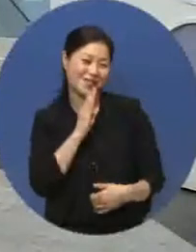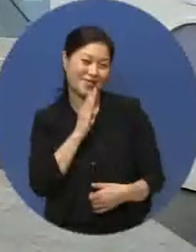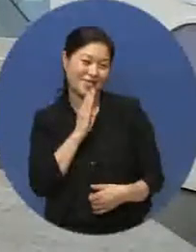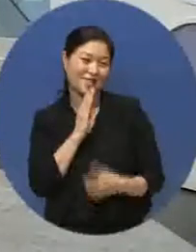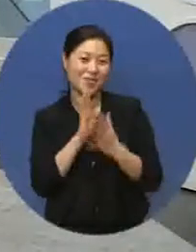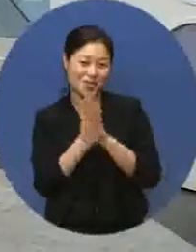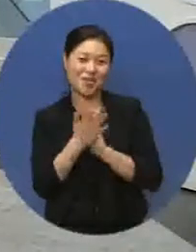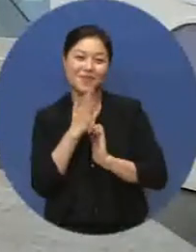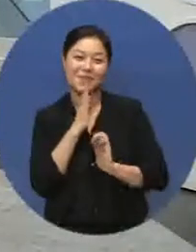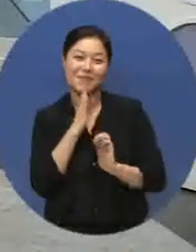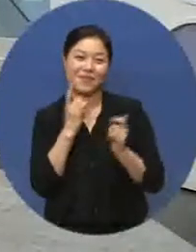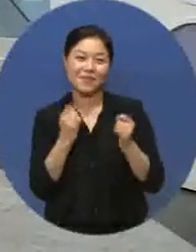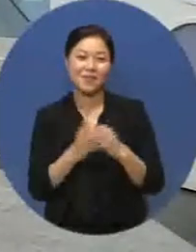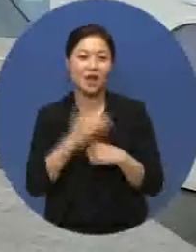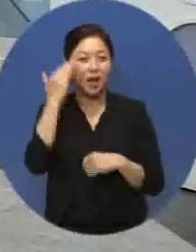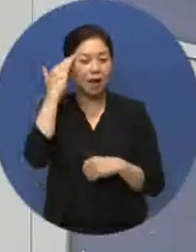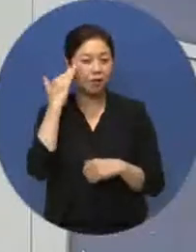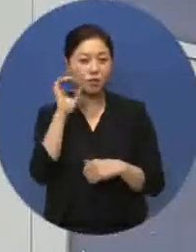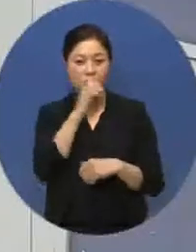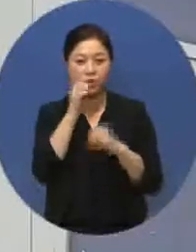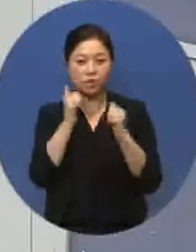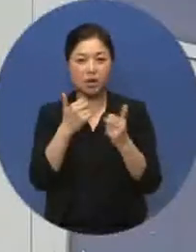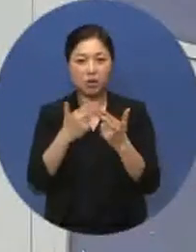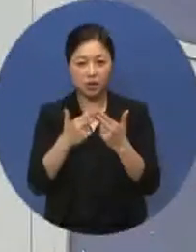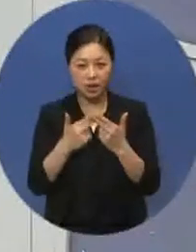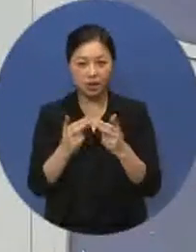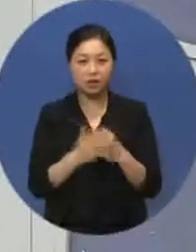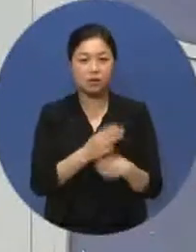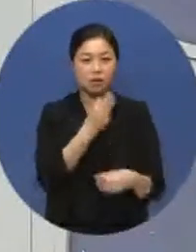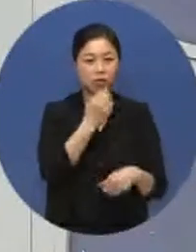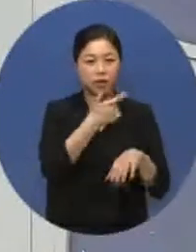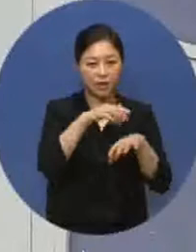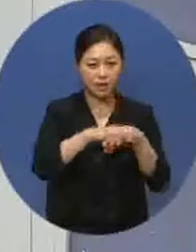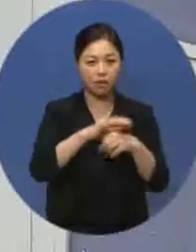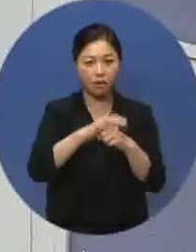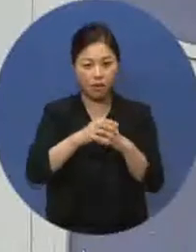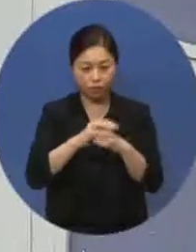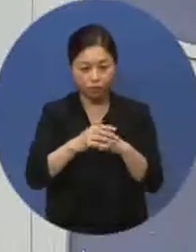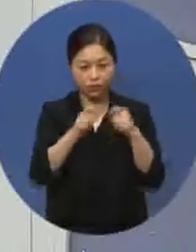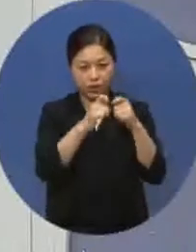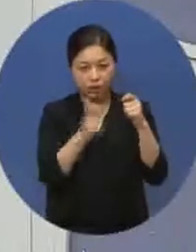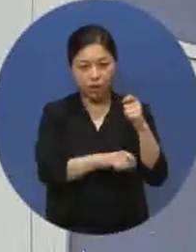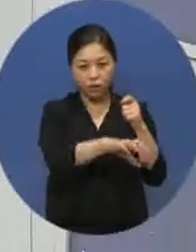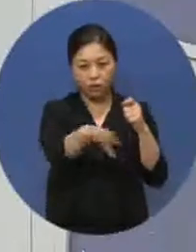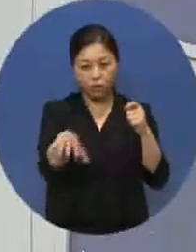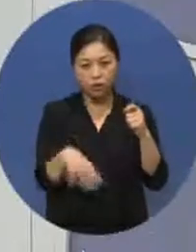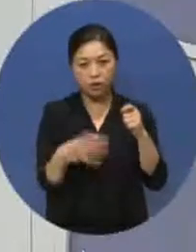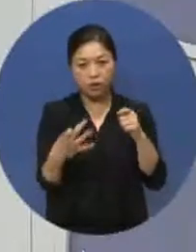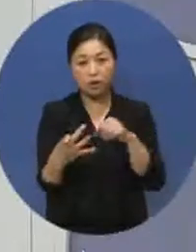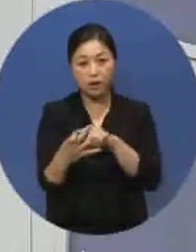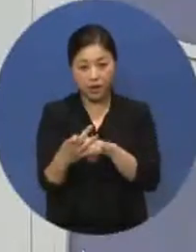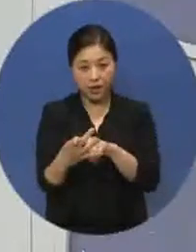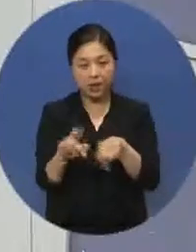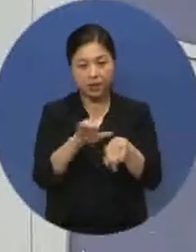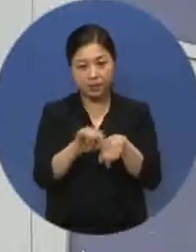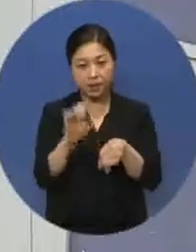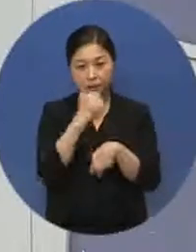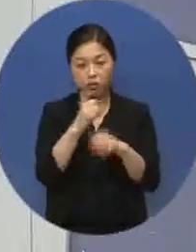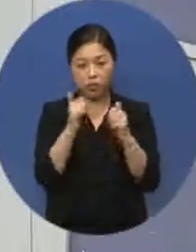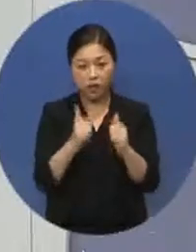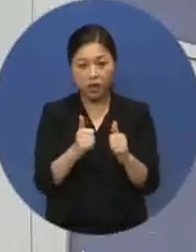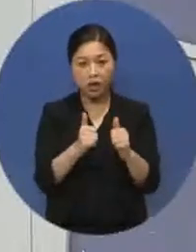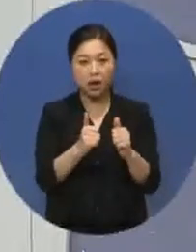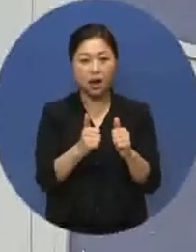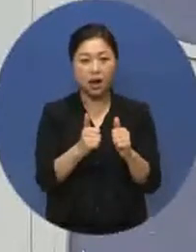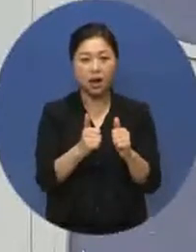저희 대한변호사협회는 14개의 지방변호사, 서울, 뭐 대전, 대구 뭐 이렇게 해서 총 14개의 지방변호사회가